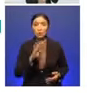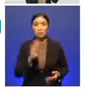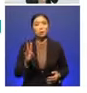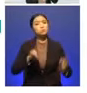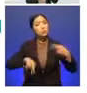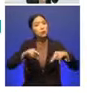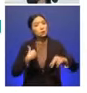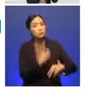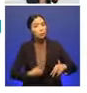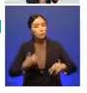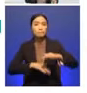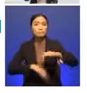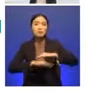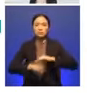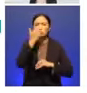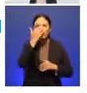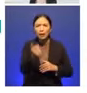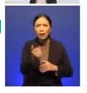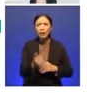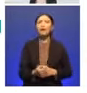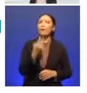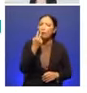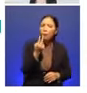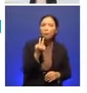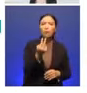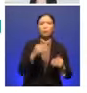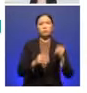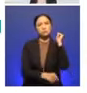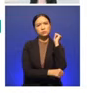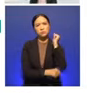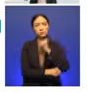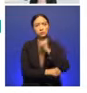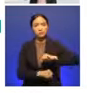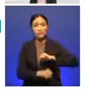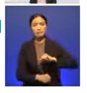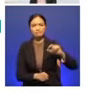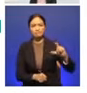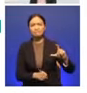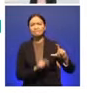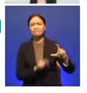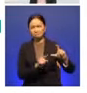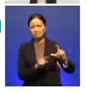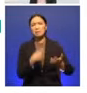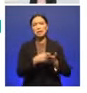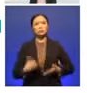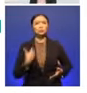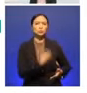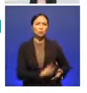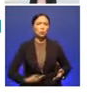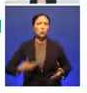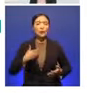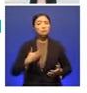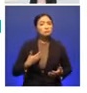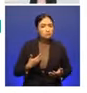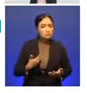สุขภาพแบบปฐมภูมิเพราะว่าเราจะเห็นได้เลยว่าคนจนนะครับฝั่งซ้ายมือเนี่ยใช้หลักประกันสุขภาพแบบทั่วหน้าเ